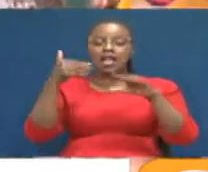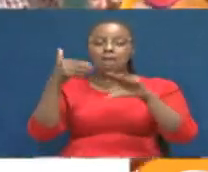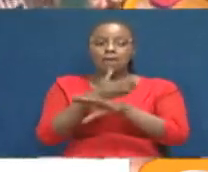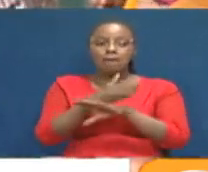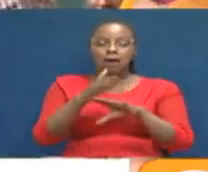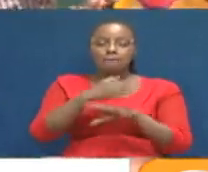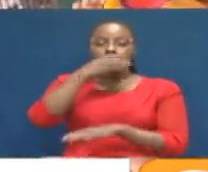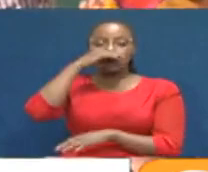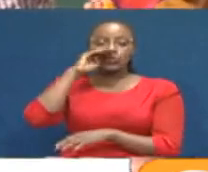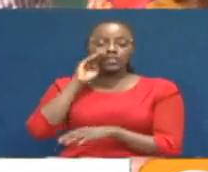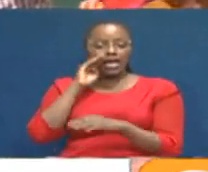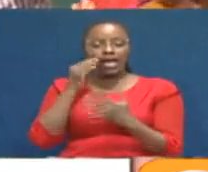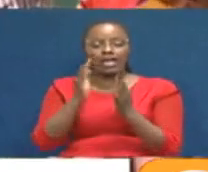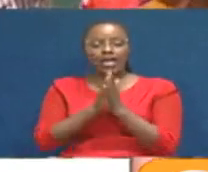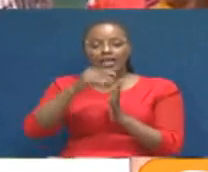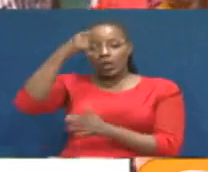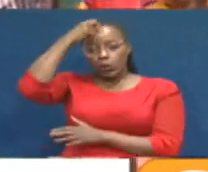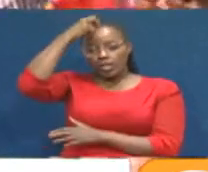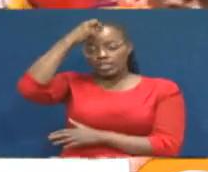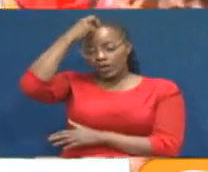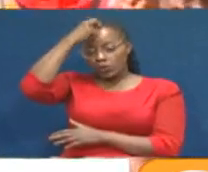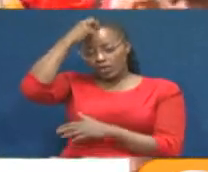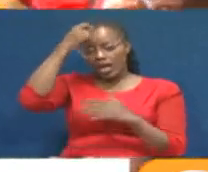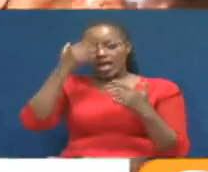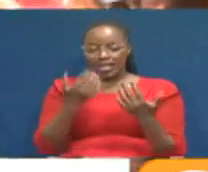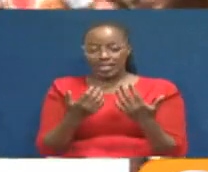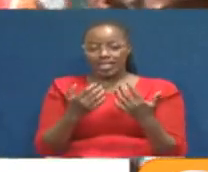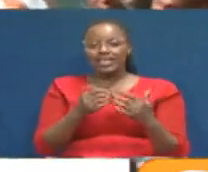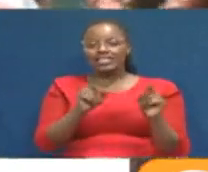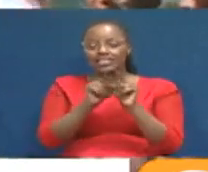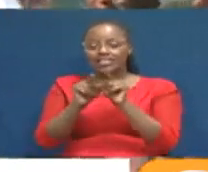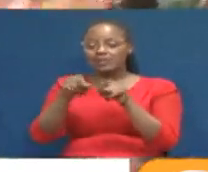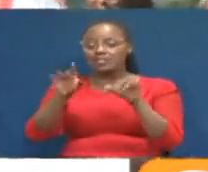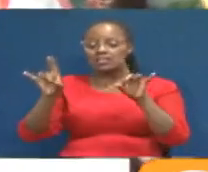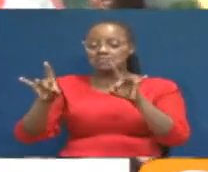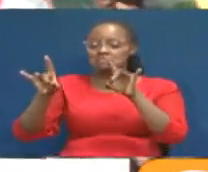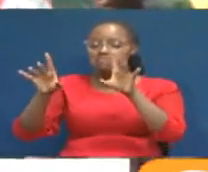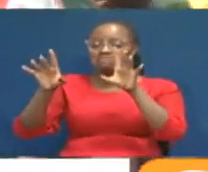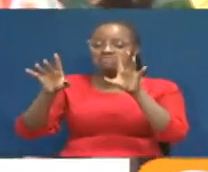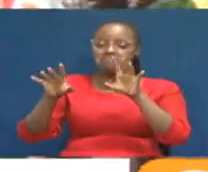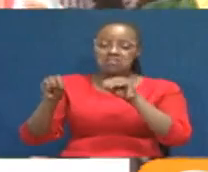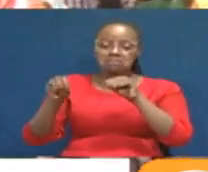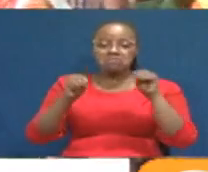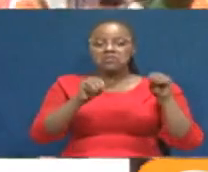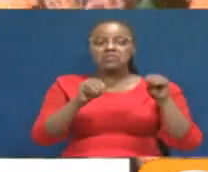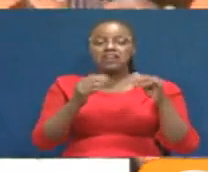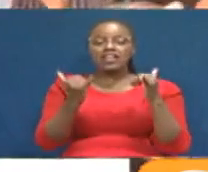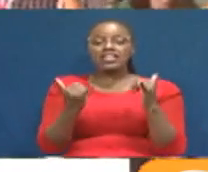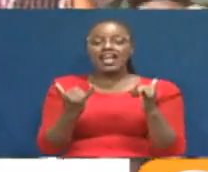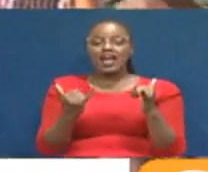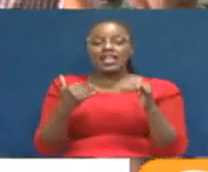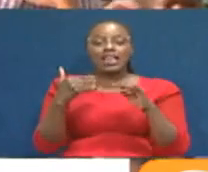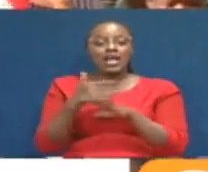Wakatapeli kina Musalia Mudavadi na Moses Wetangula, wao pia wakaondoka.